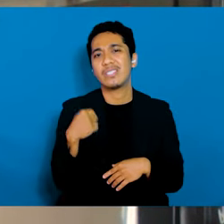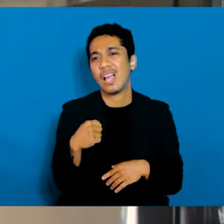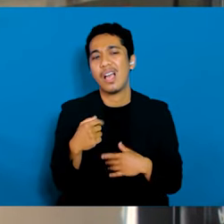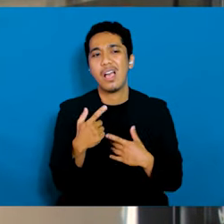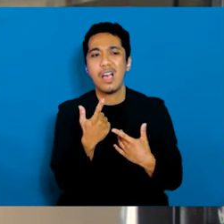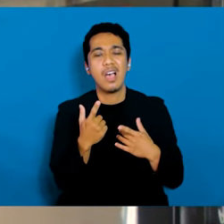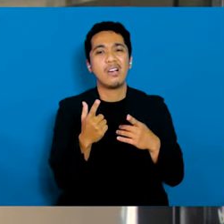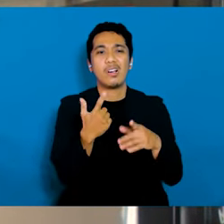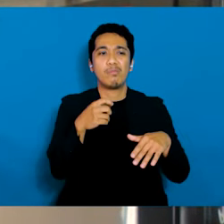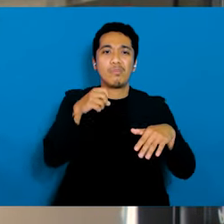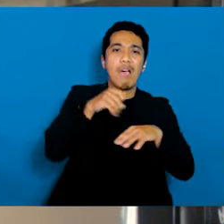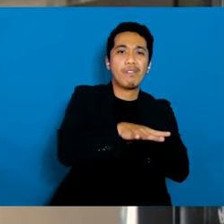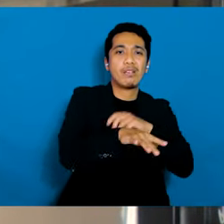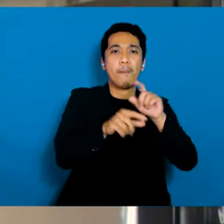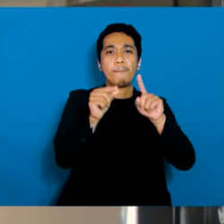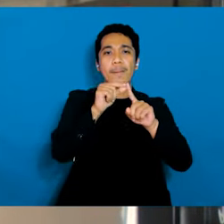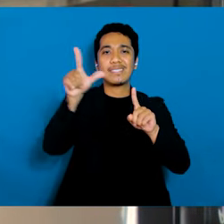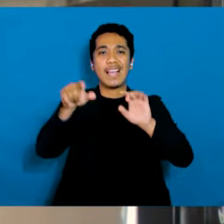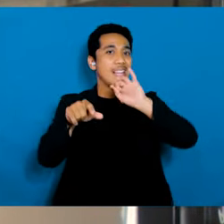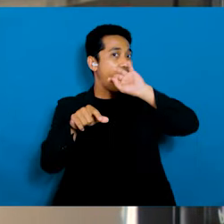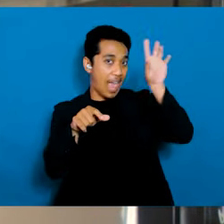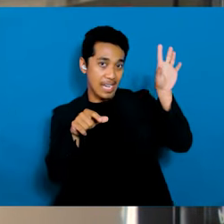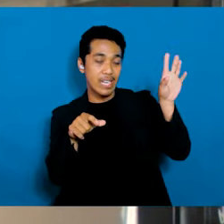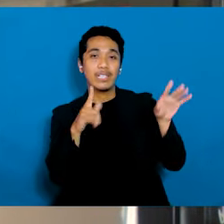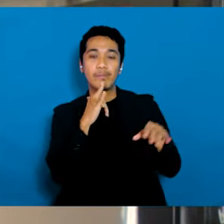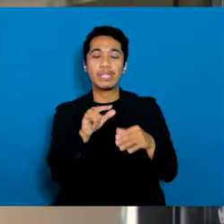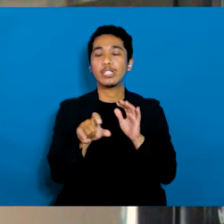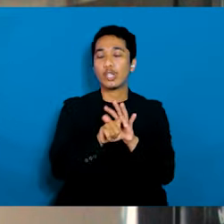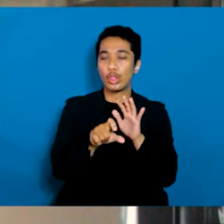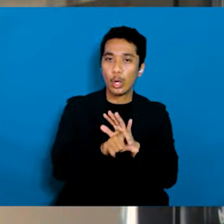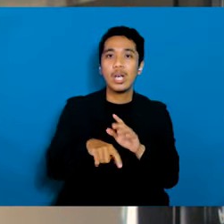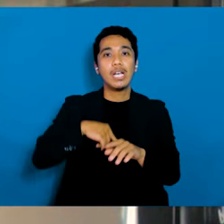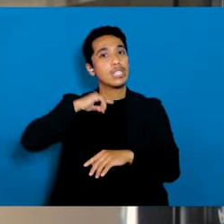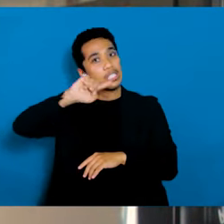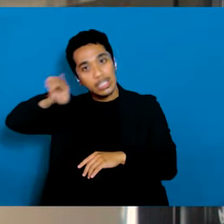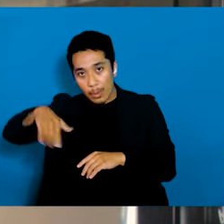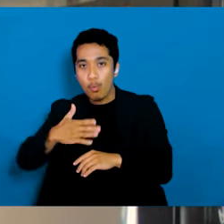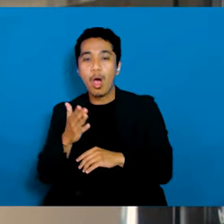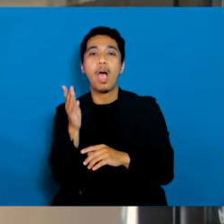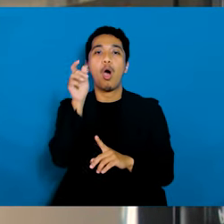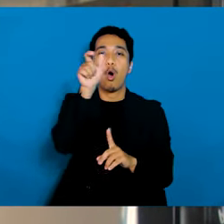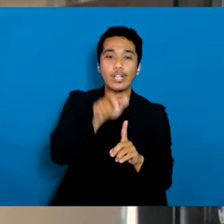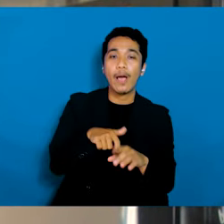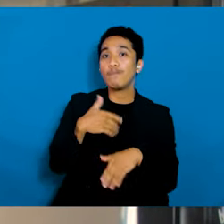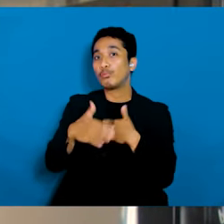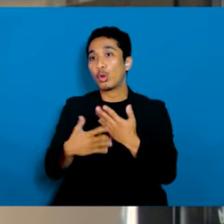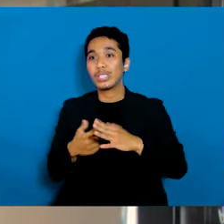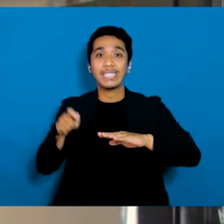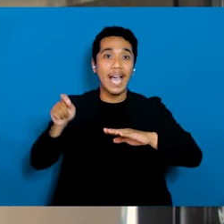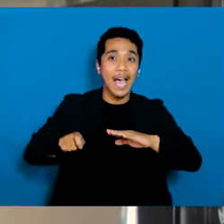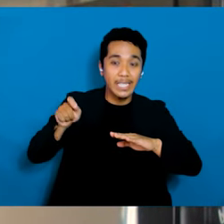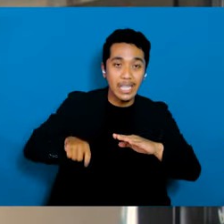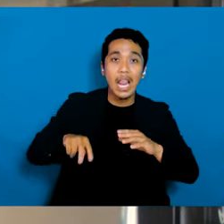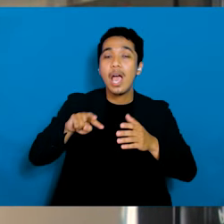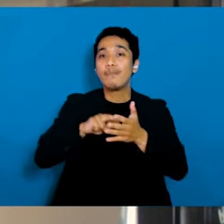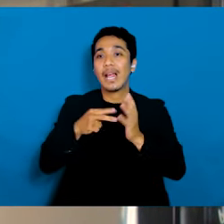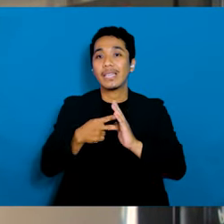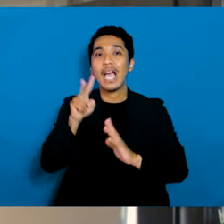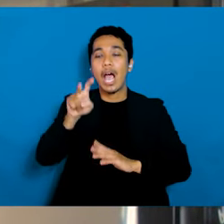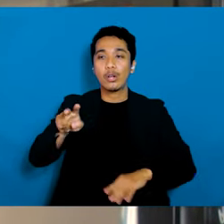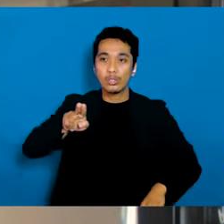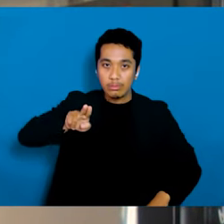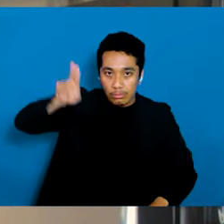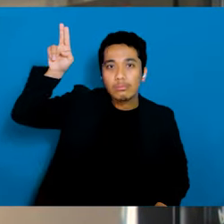tidak bisa menisbikan pasal yang lain, bahwa setiap orang yang dalam proses peradilan itu kan